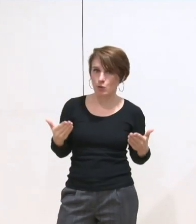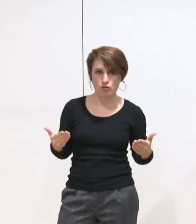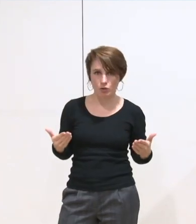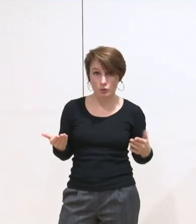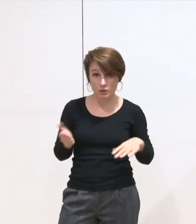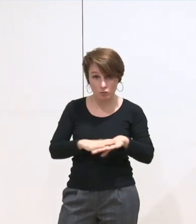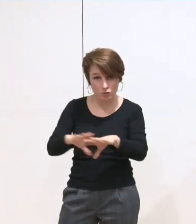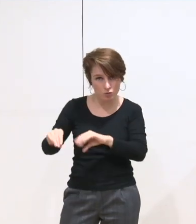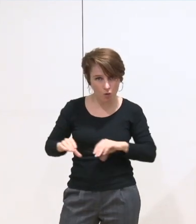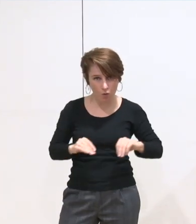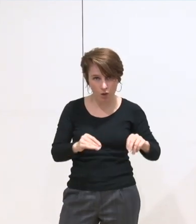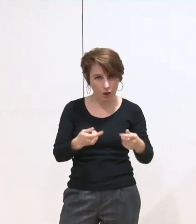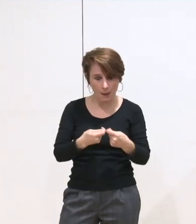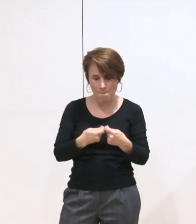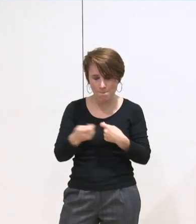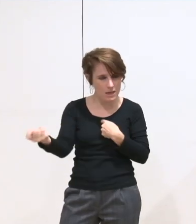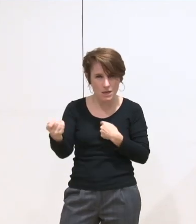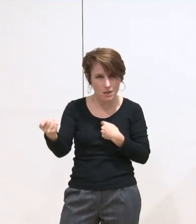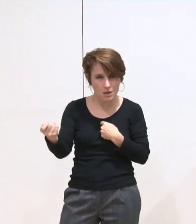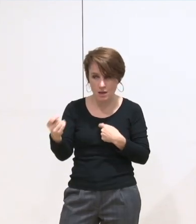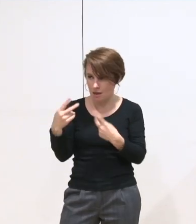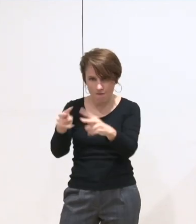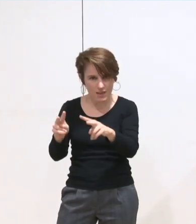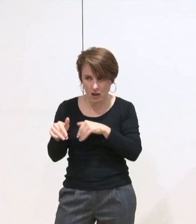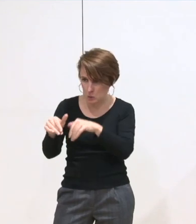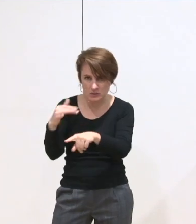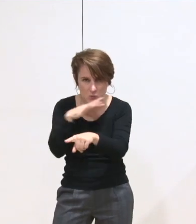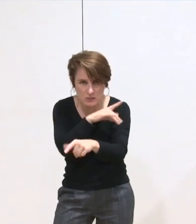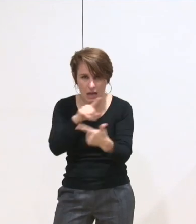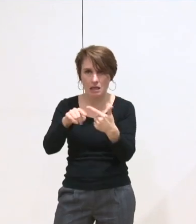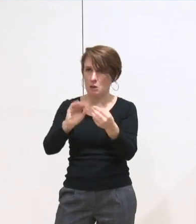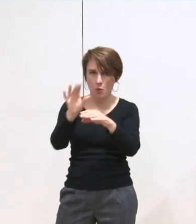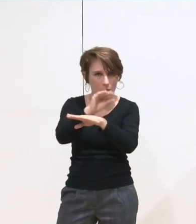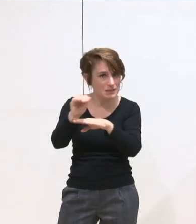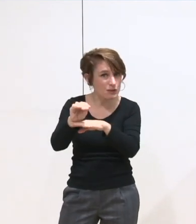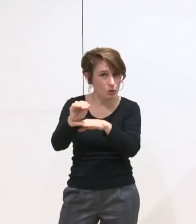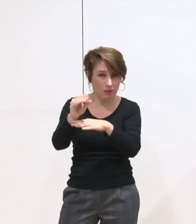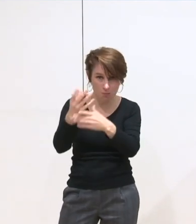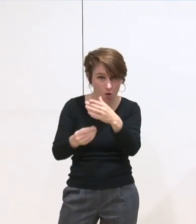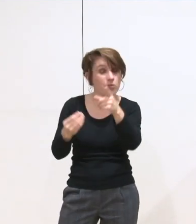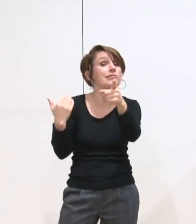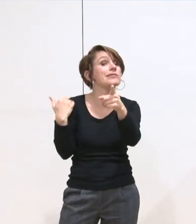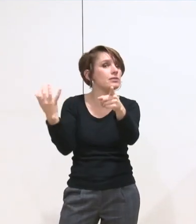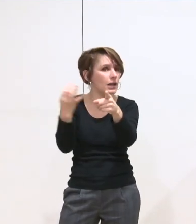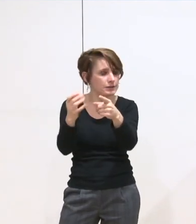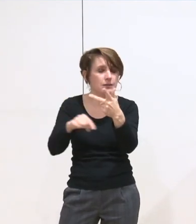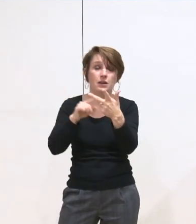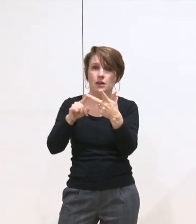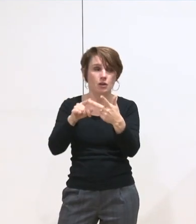réalité. Saleté de la ville, insécurité, ça vient d'être évoqué, absence de réel dialogue de la part de votre